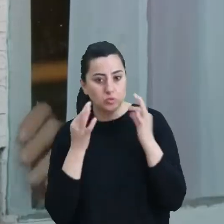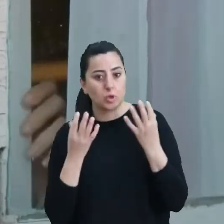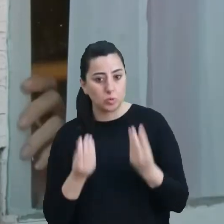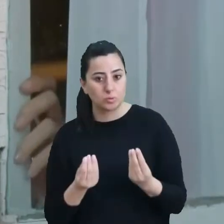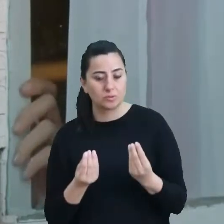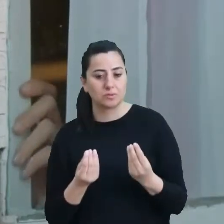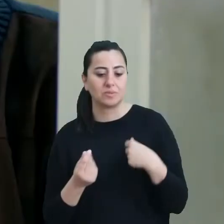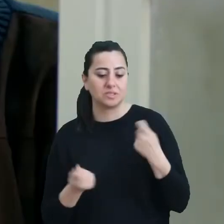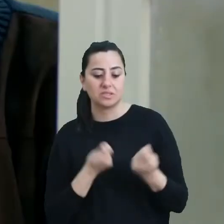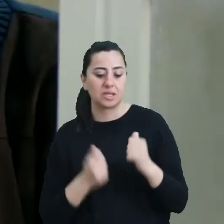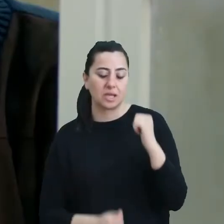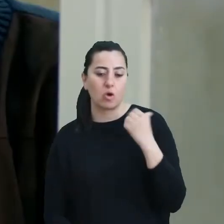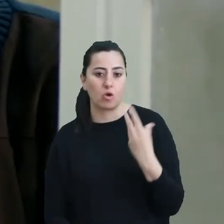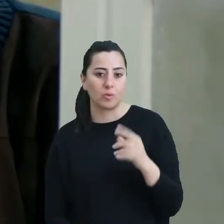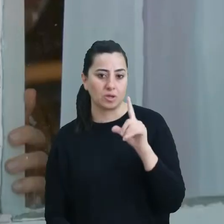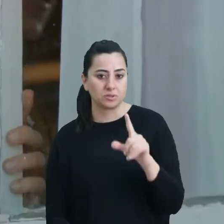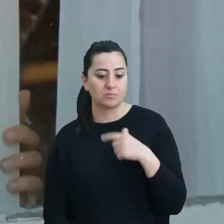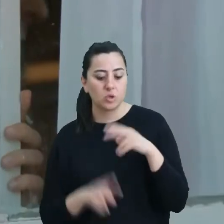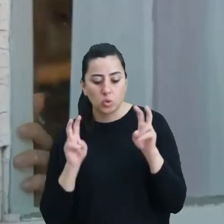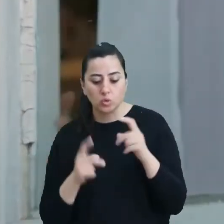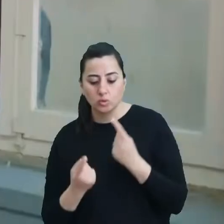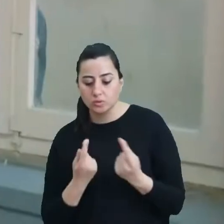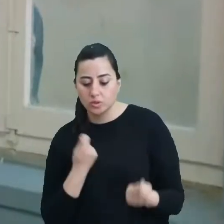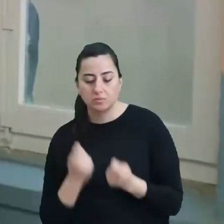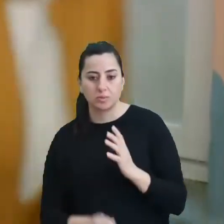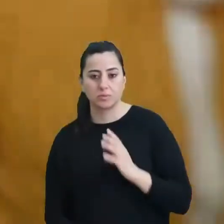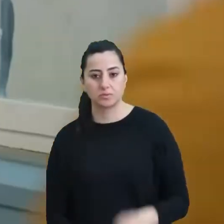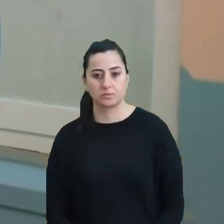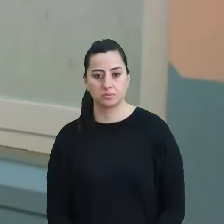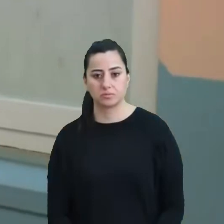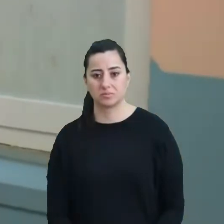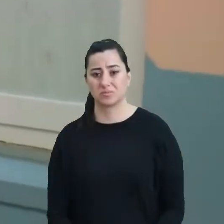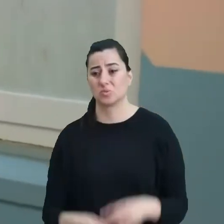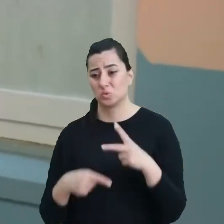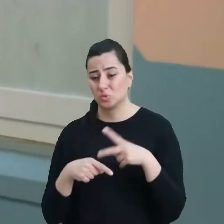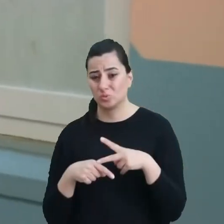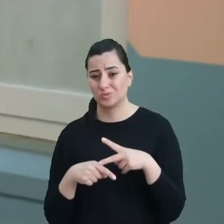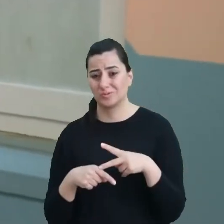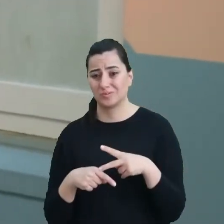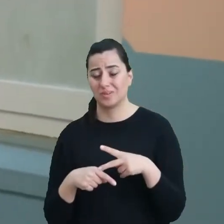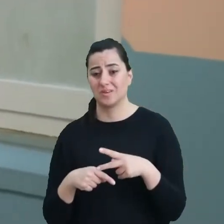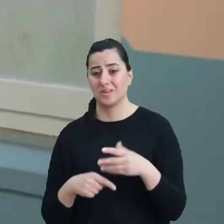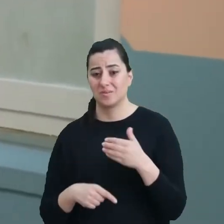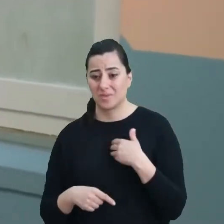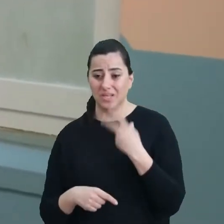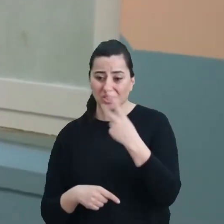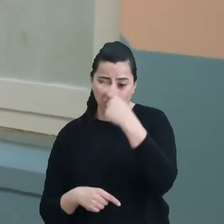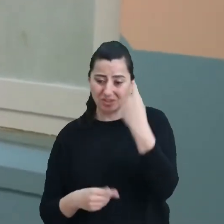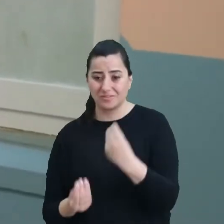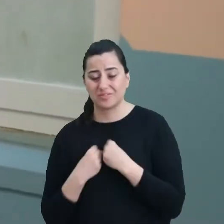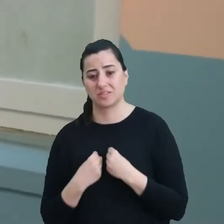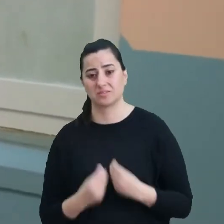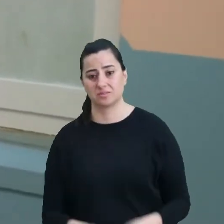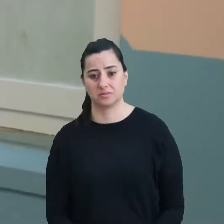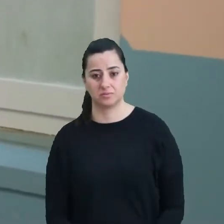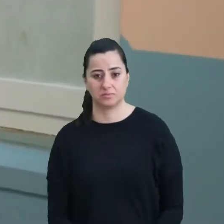edersen işime dönmeliyim. Bakmam gereken bazı konular var da. Ya Zümrüt! Bana ikinci bir şans verin bari